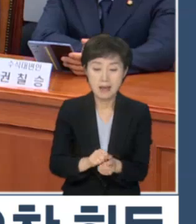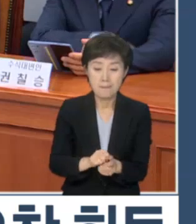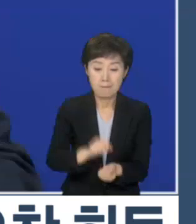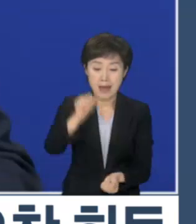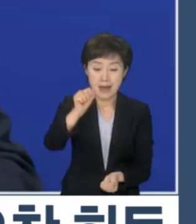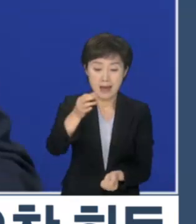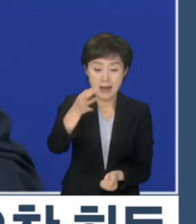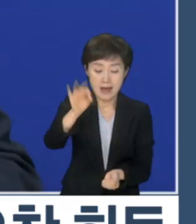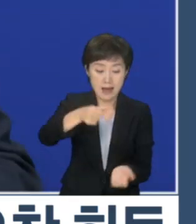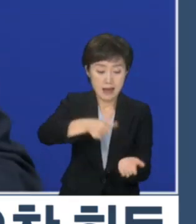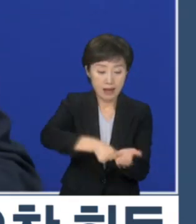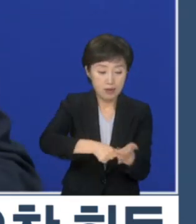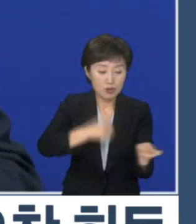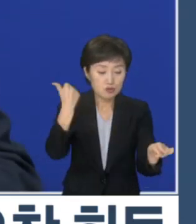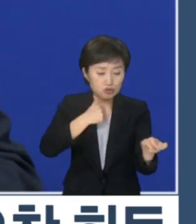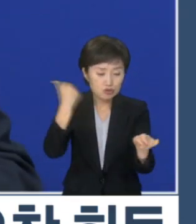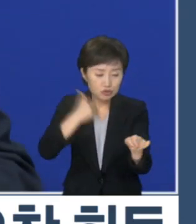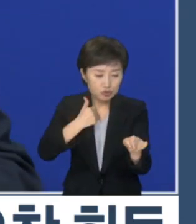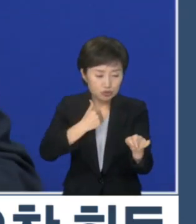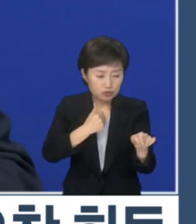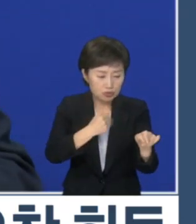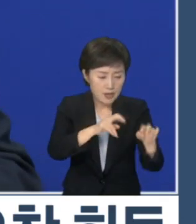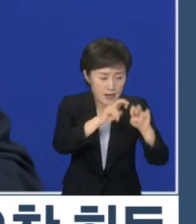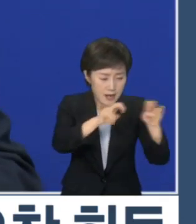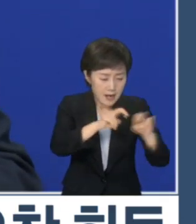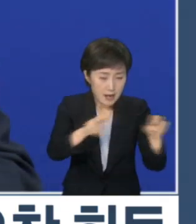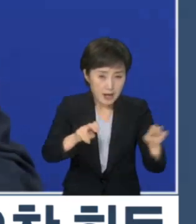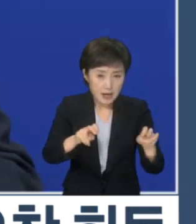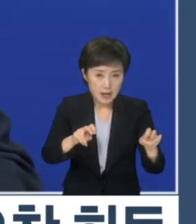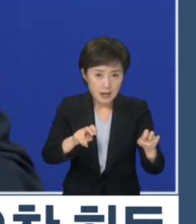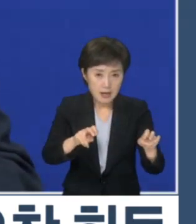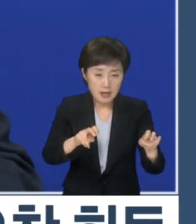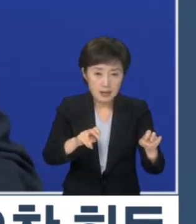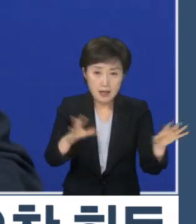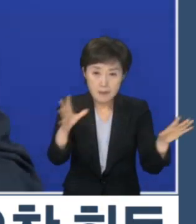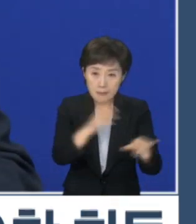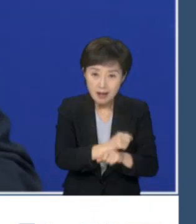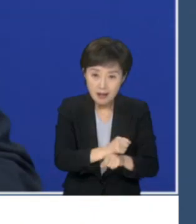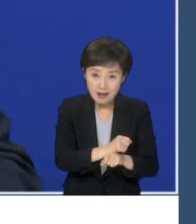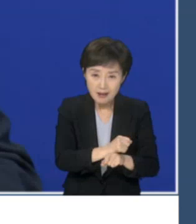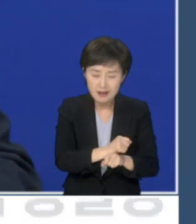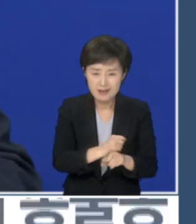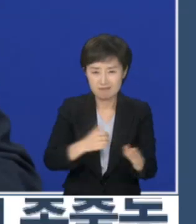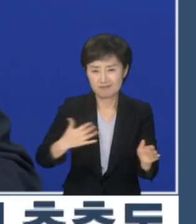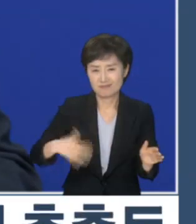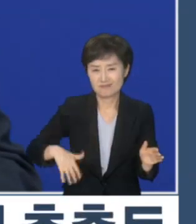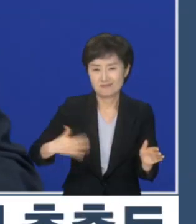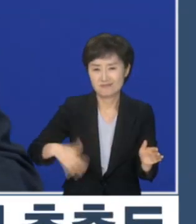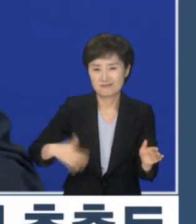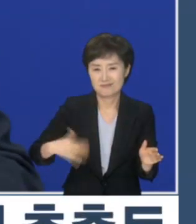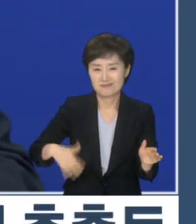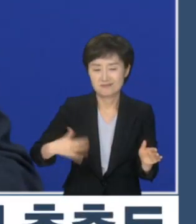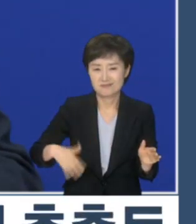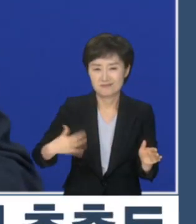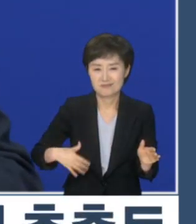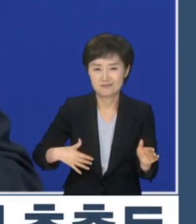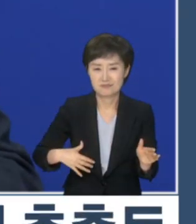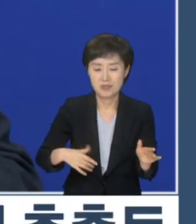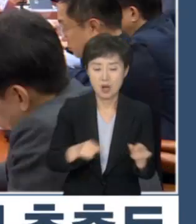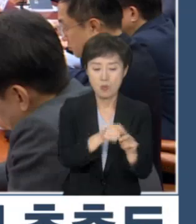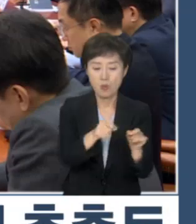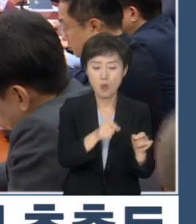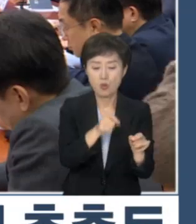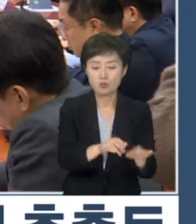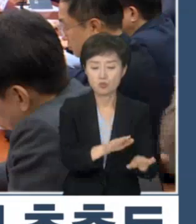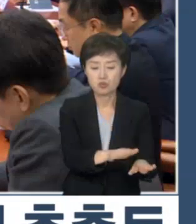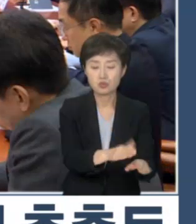가결파들을 색출을 하겠다고 하는 그런 목소리가 잦아들었느냐? 전혀 잦아들지는 완전히 봉쇄된 상태이지